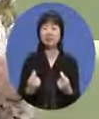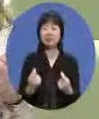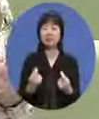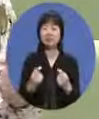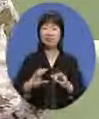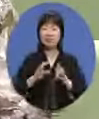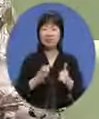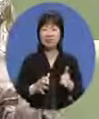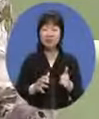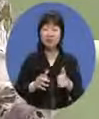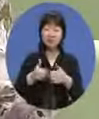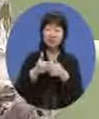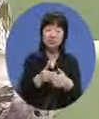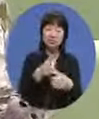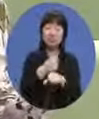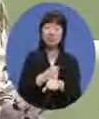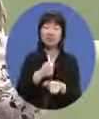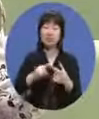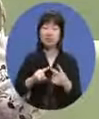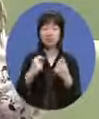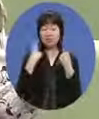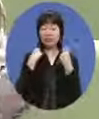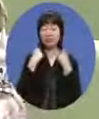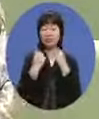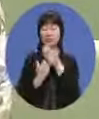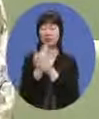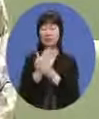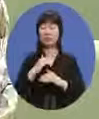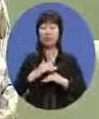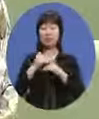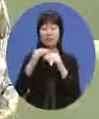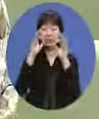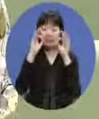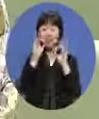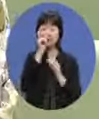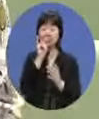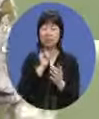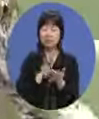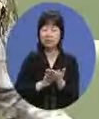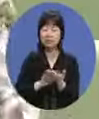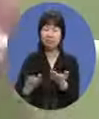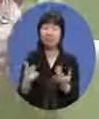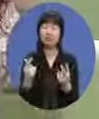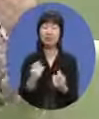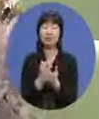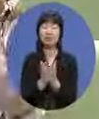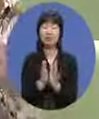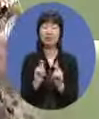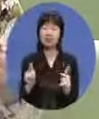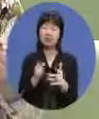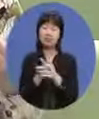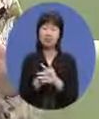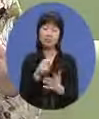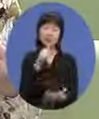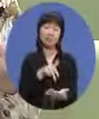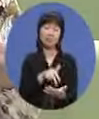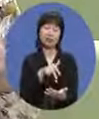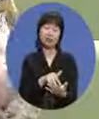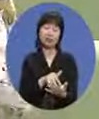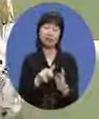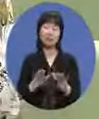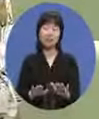네. 세상을 좀 치고 나가는 그런 힘도 좀 생기는 과정이라고도 볼 수 있거든요. 근데 그러한 것을 파악한